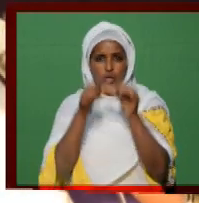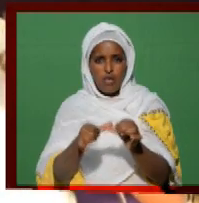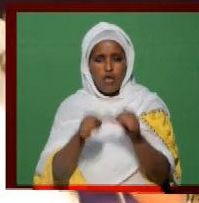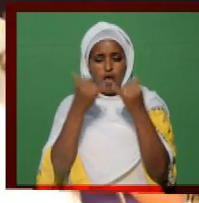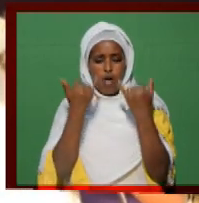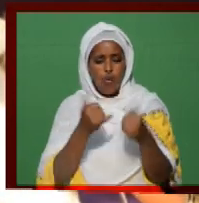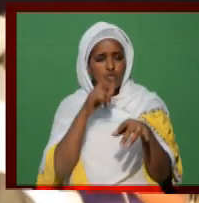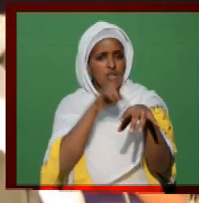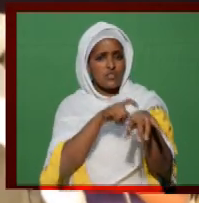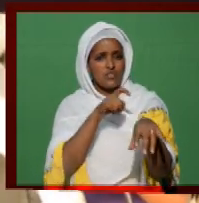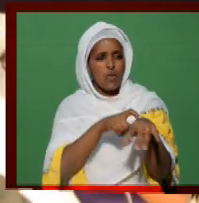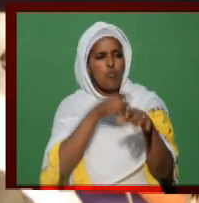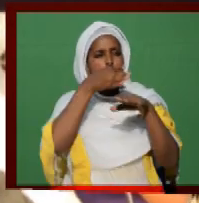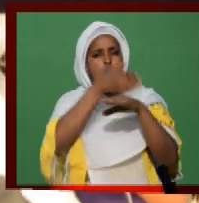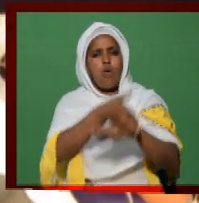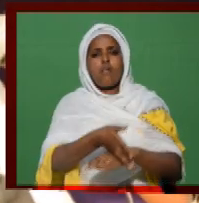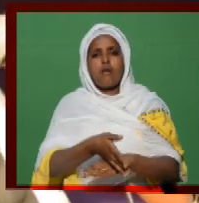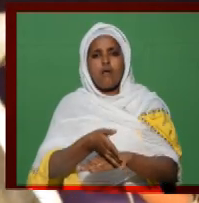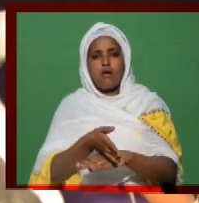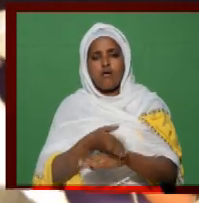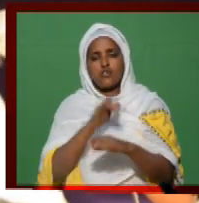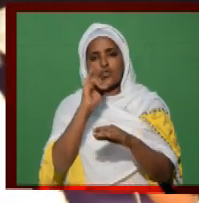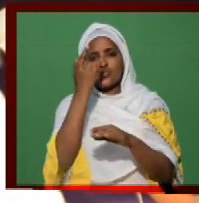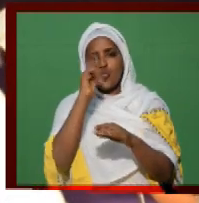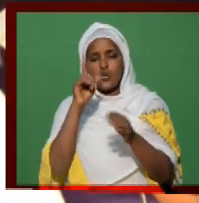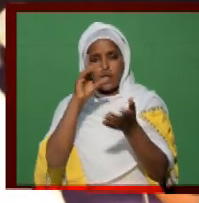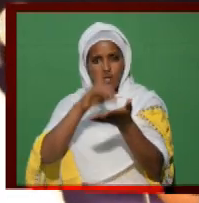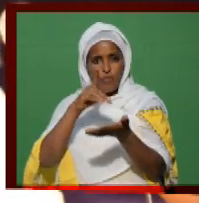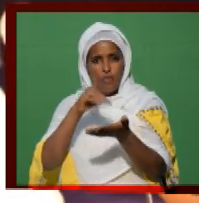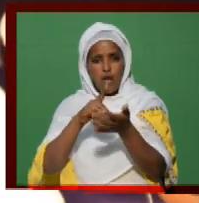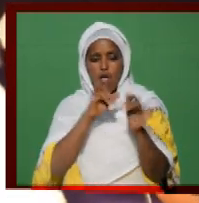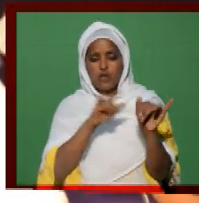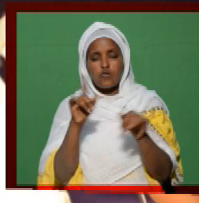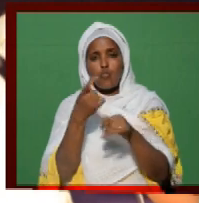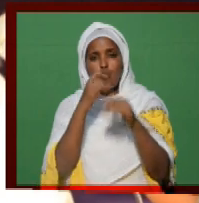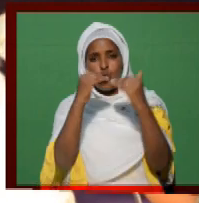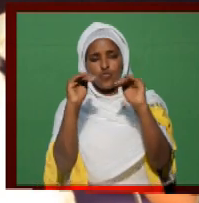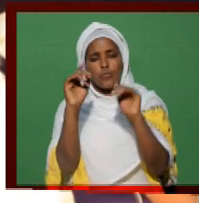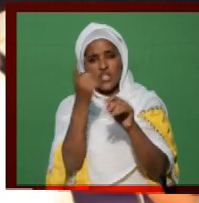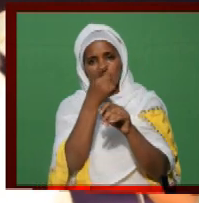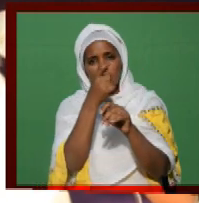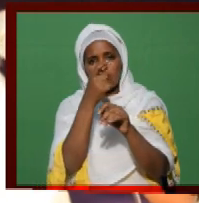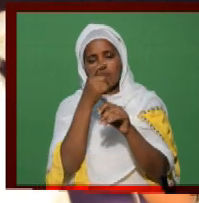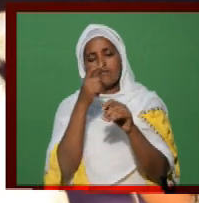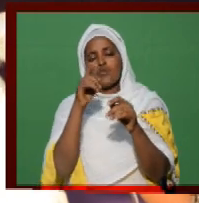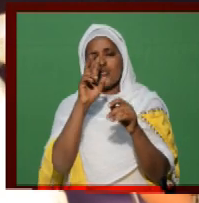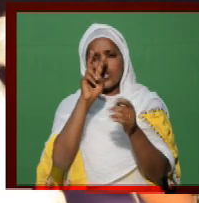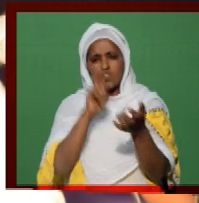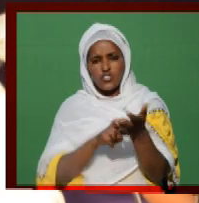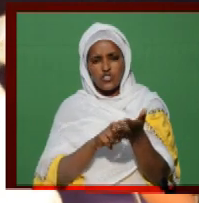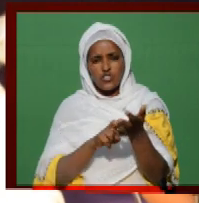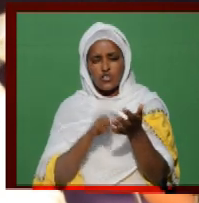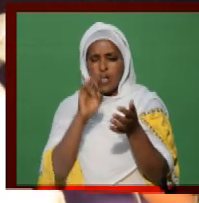የቆየው። አሁን ከጊዜ በኋላ የዞን ከተማ እንደመሆኑ መጠን